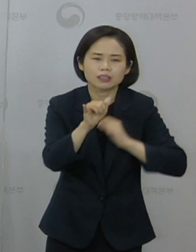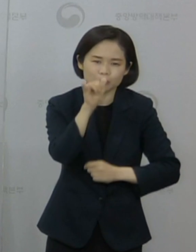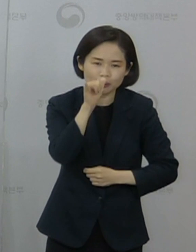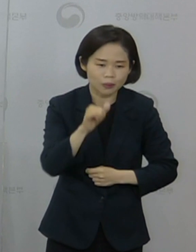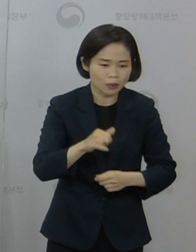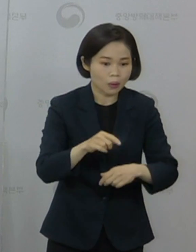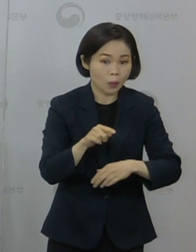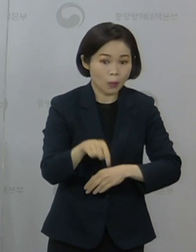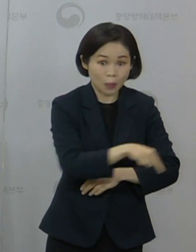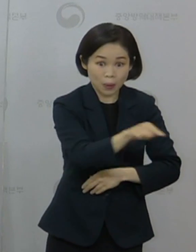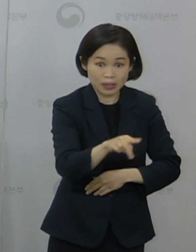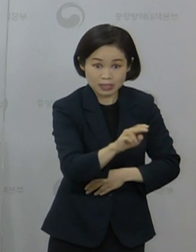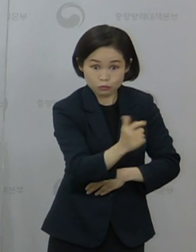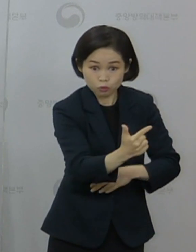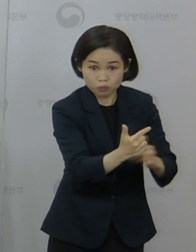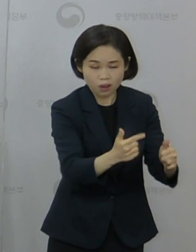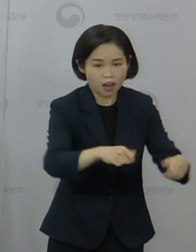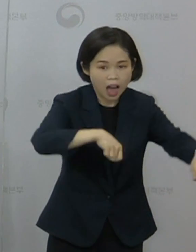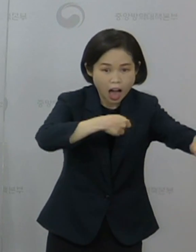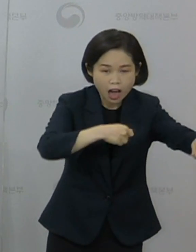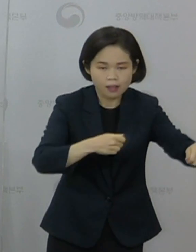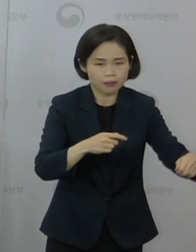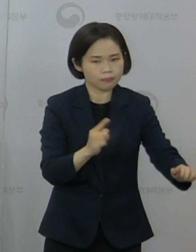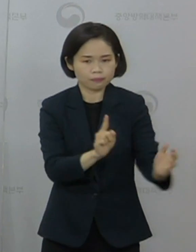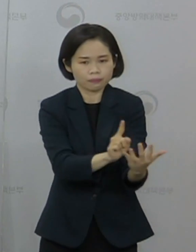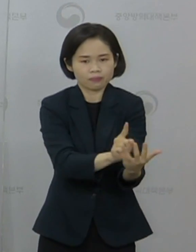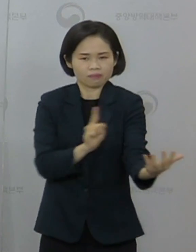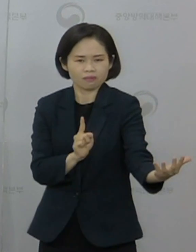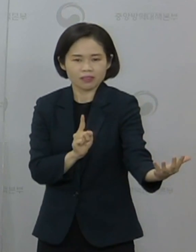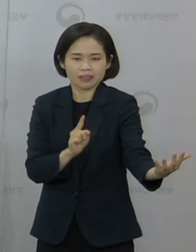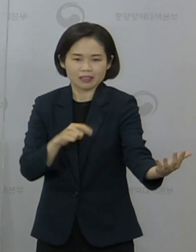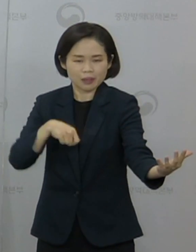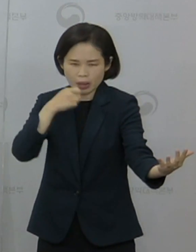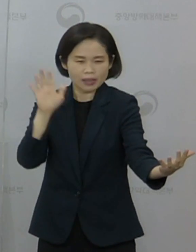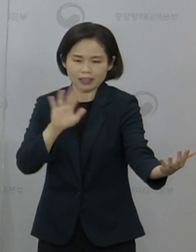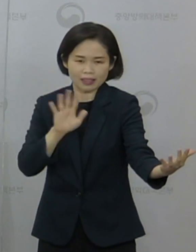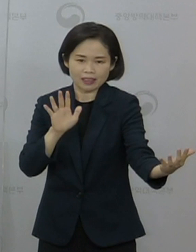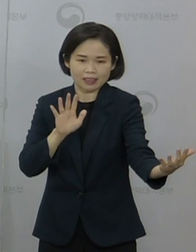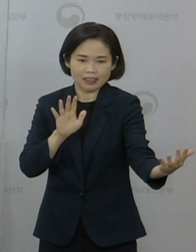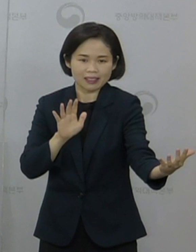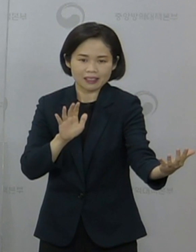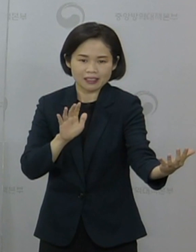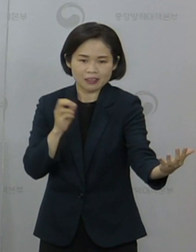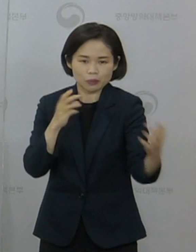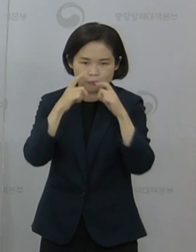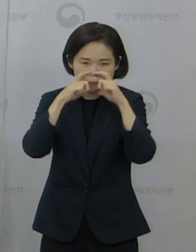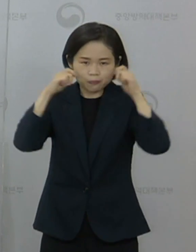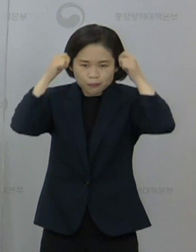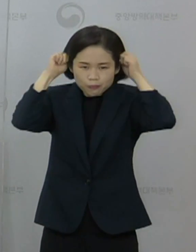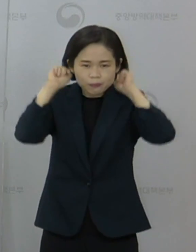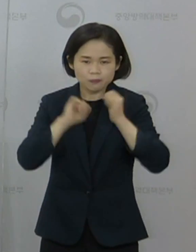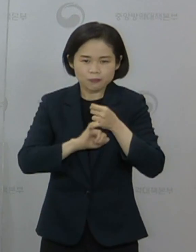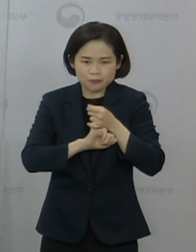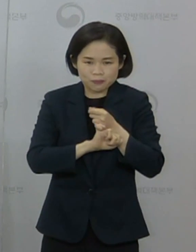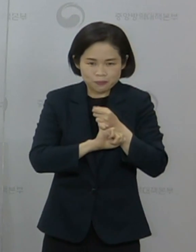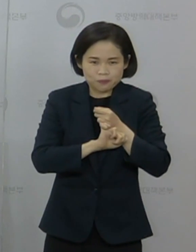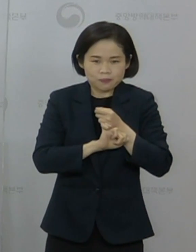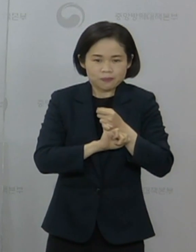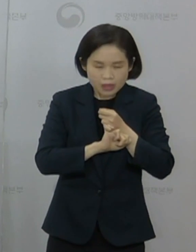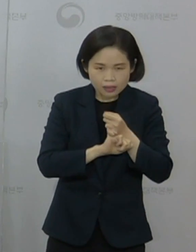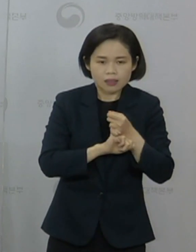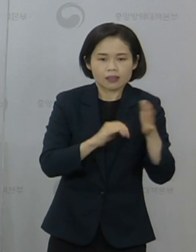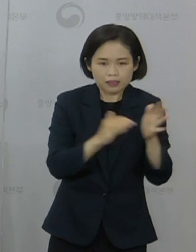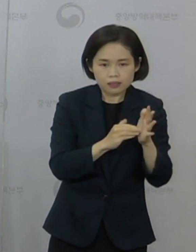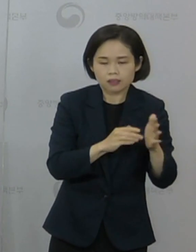등 마스크를 제대로 착용 하셨다는 거와 또 본인이 감염이 안되므로 인해서 가족들이